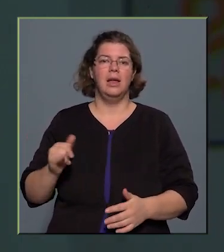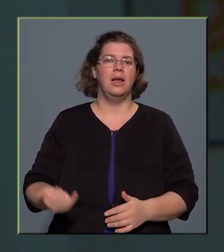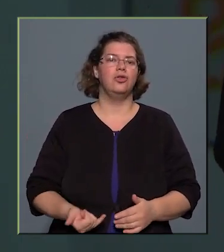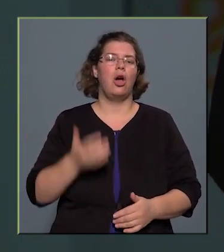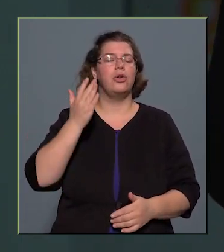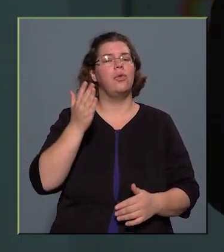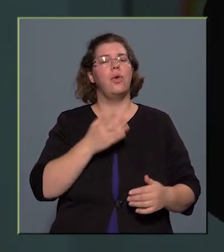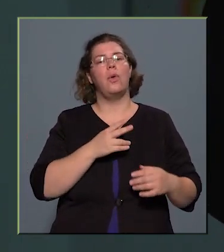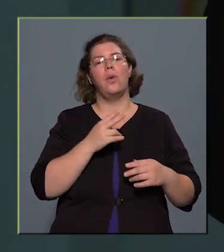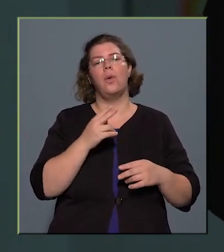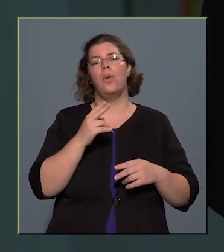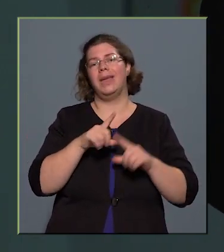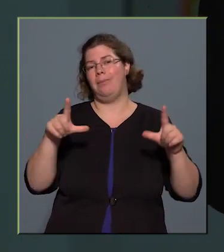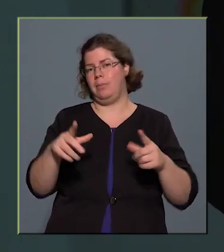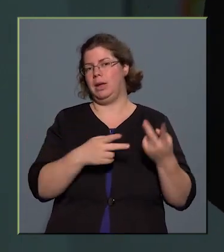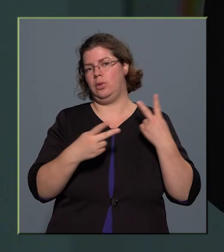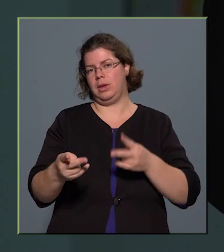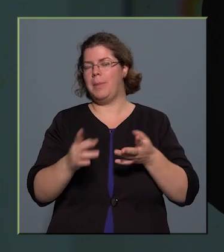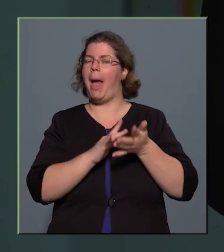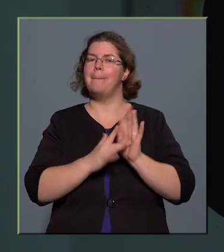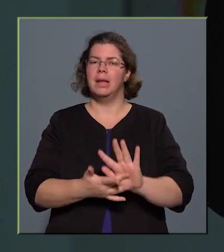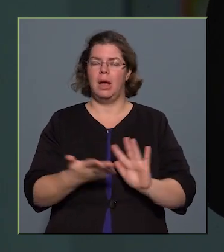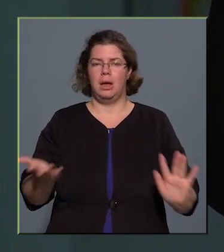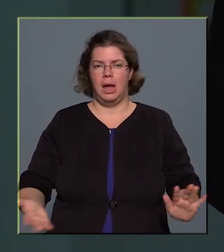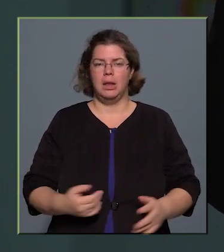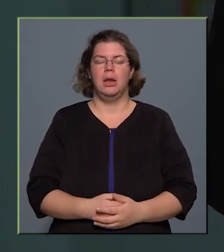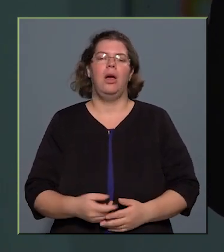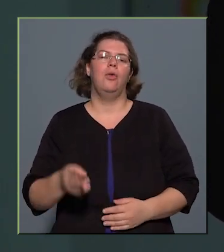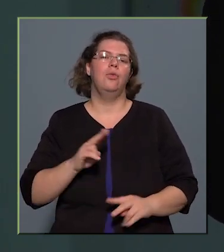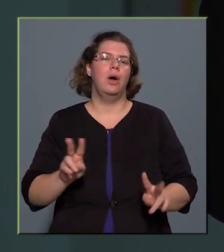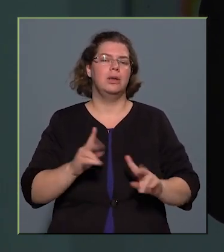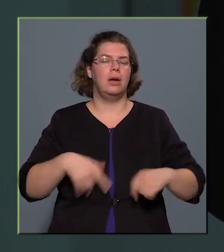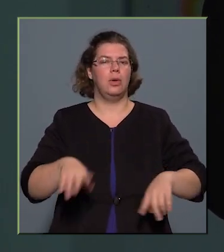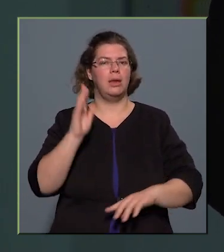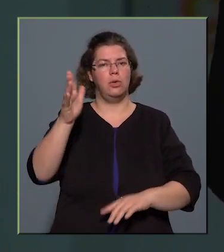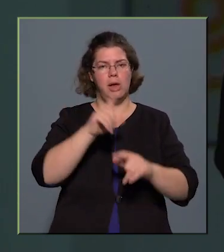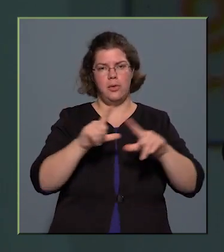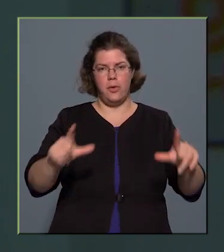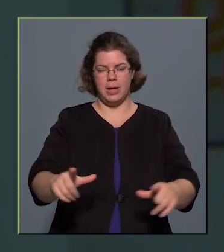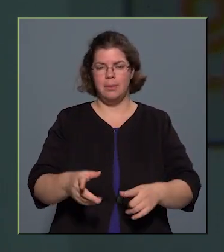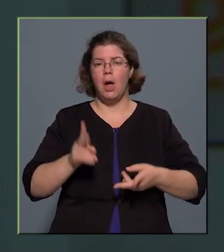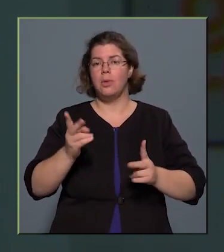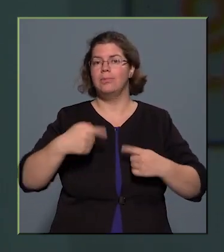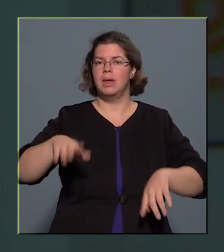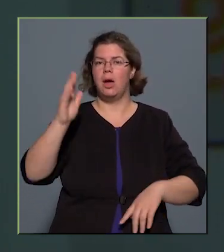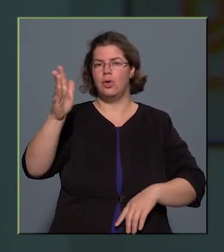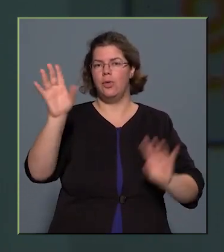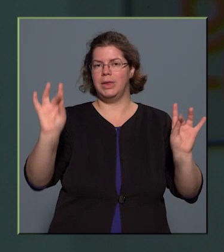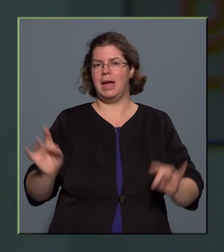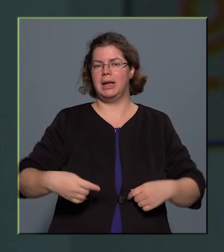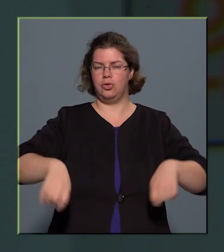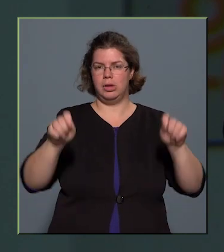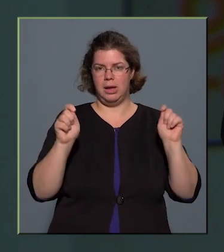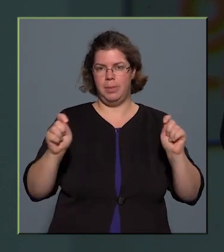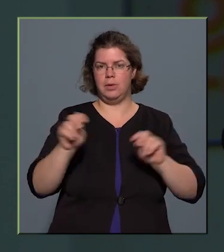jövőképét hoztam el most példaként. Ugye itt nekünk van egy olyan jövőképünk, hogy mi a jövő gyártását építjük